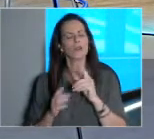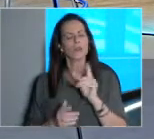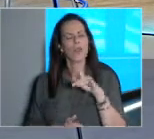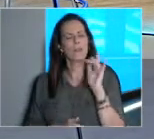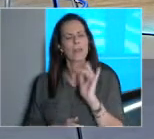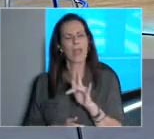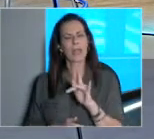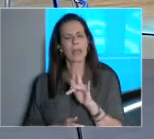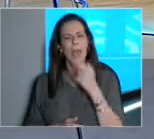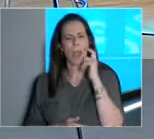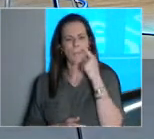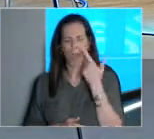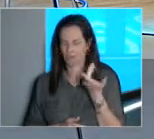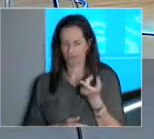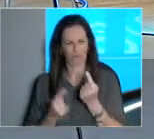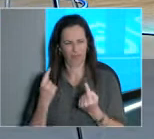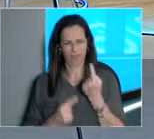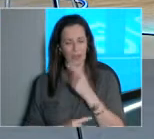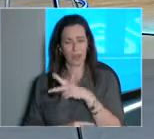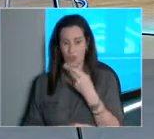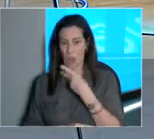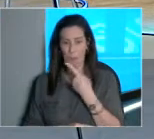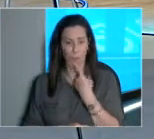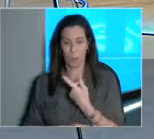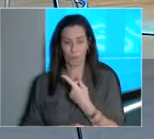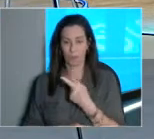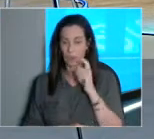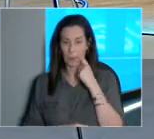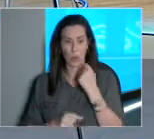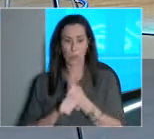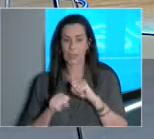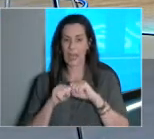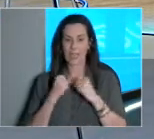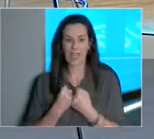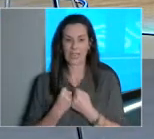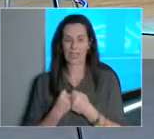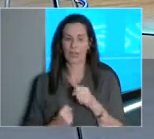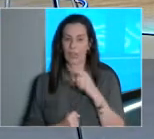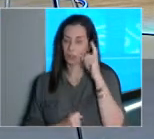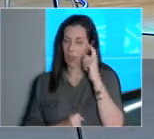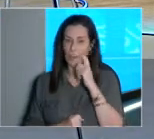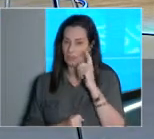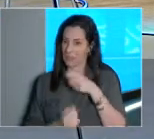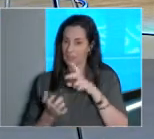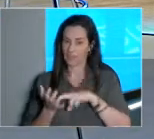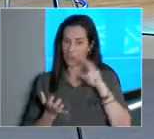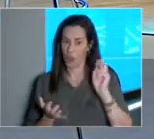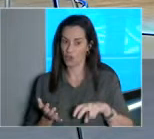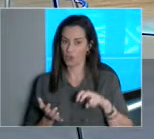של אהוד ברק למערכת הפוליטית. הם טוענים שהוא גורם נזק לגוש. את חושבת שאהוד ברק צריך